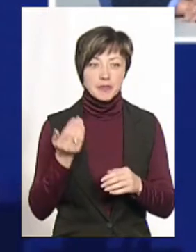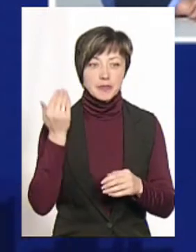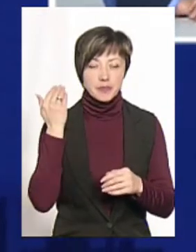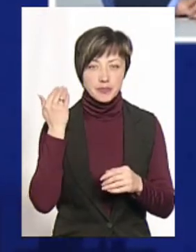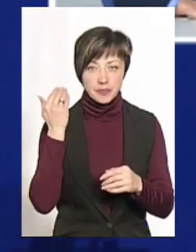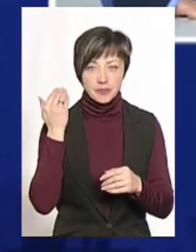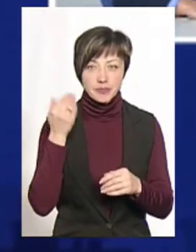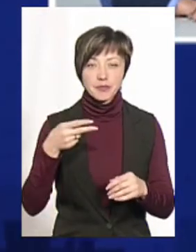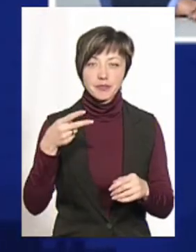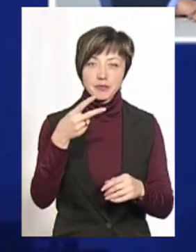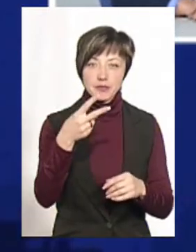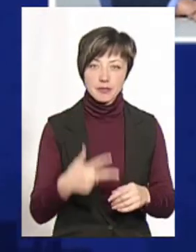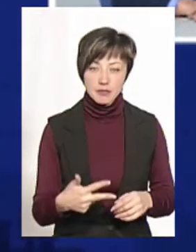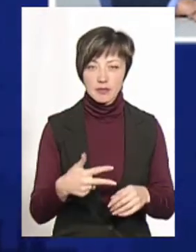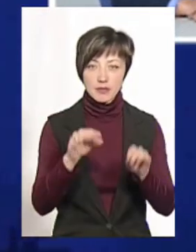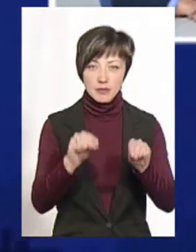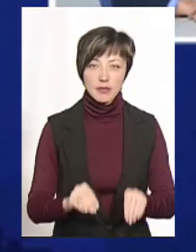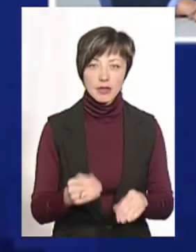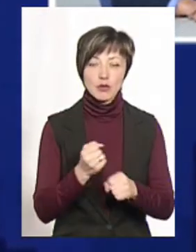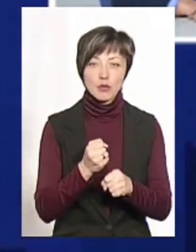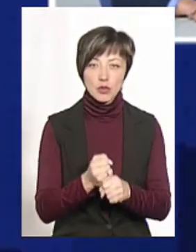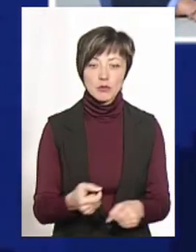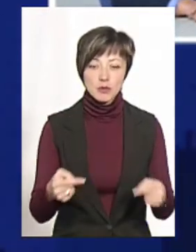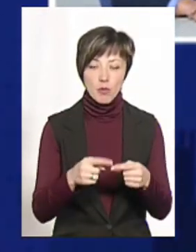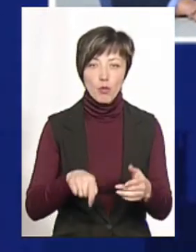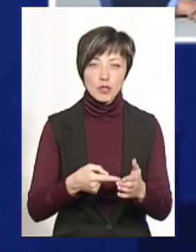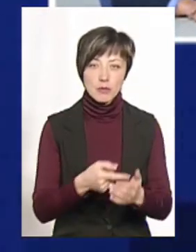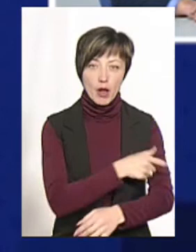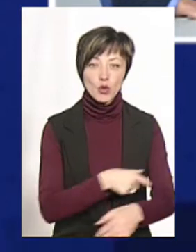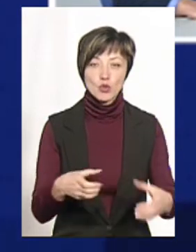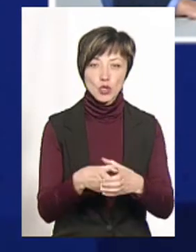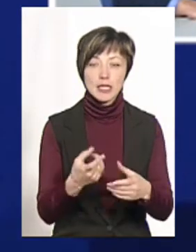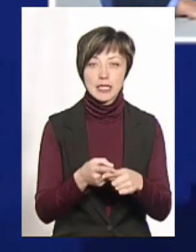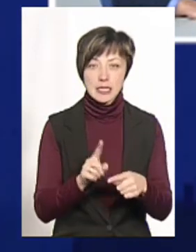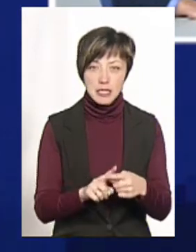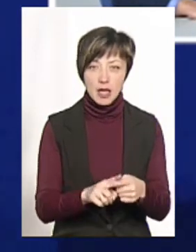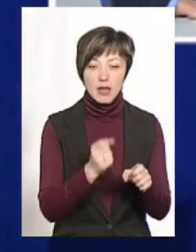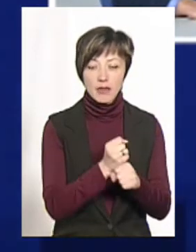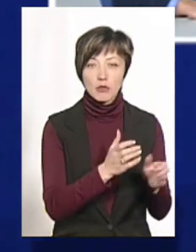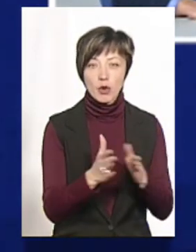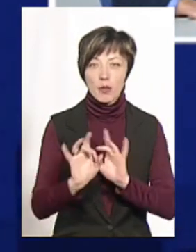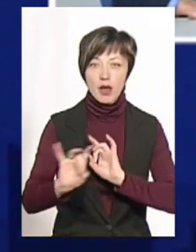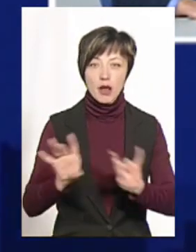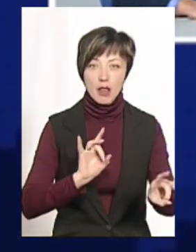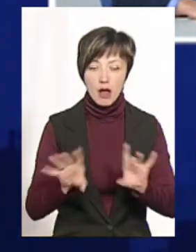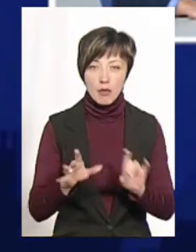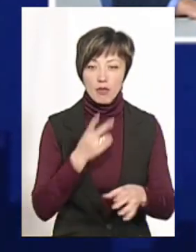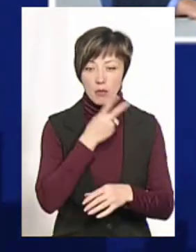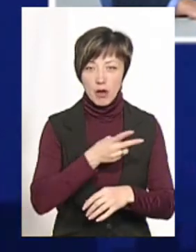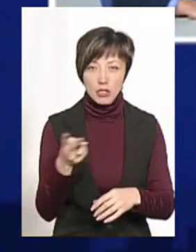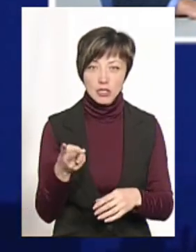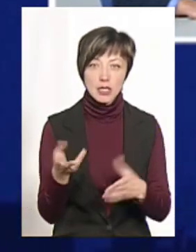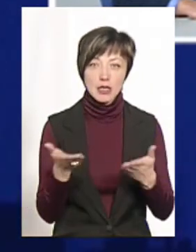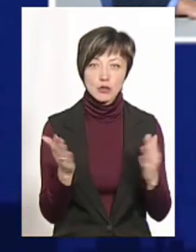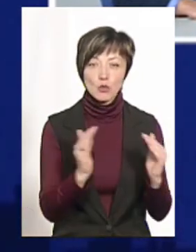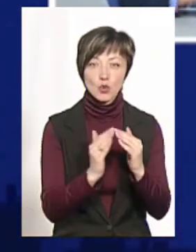попередження. Дві треті протоколів – це зараз робота безпосередньо муніципальної дружини. Це наведення порядку з рекламою. Да, от якщо ви бачите